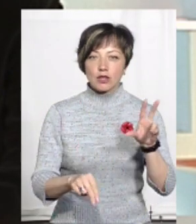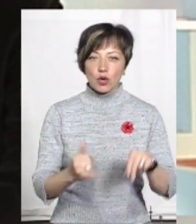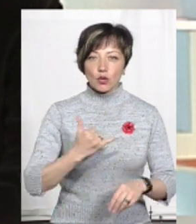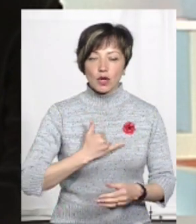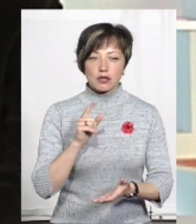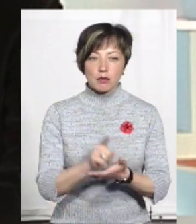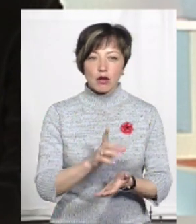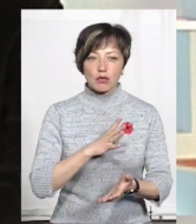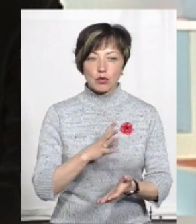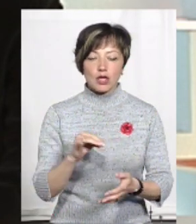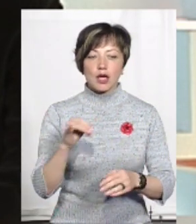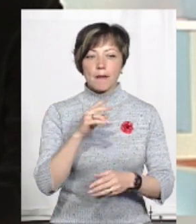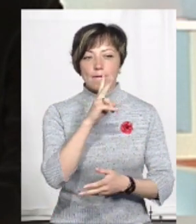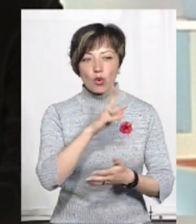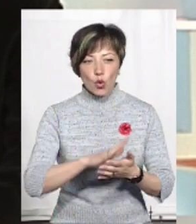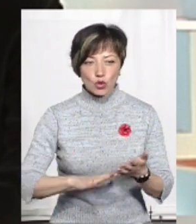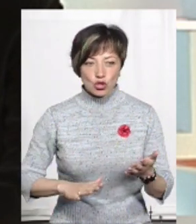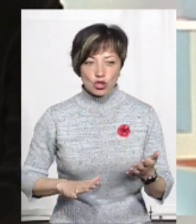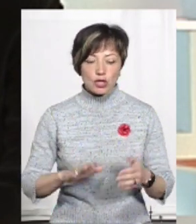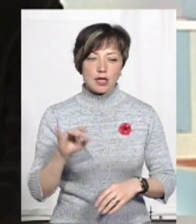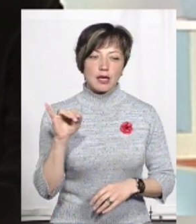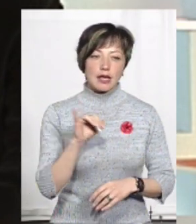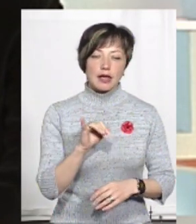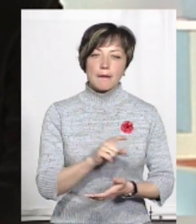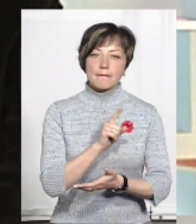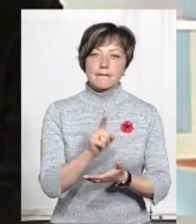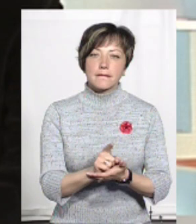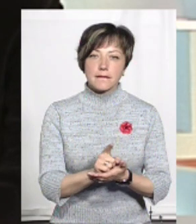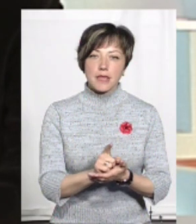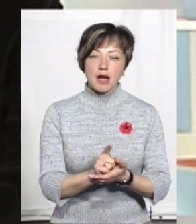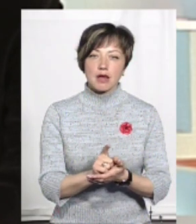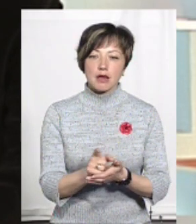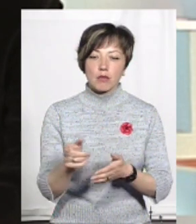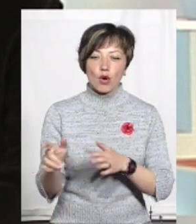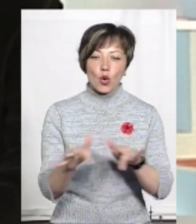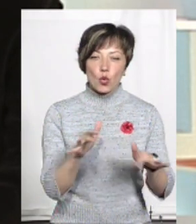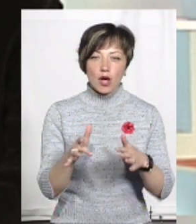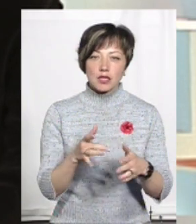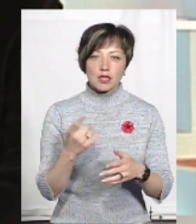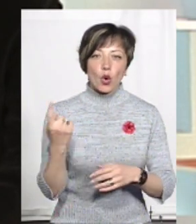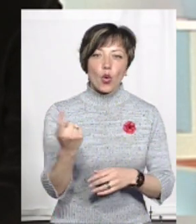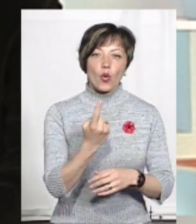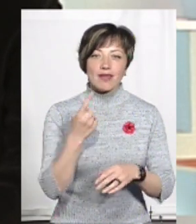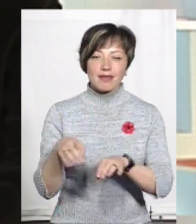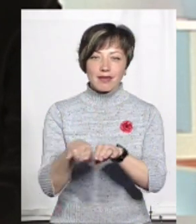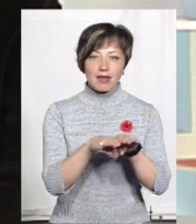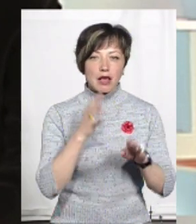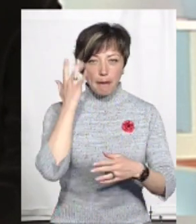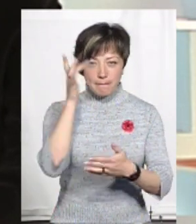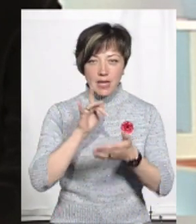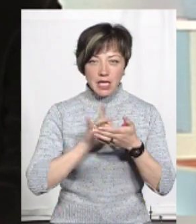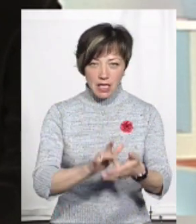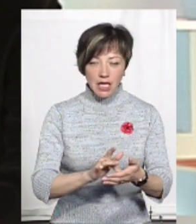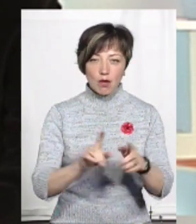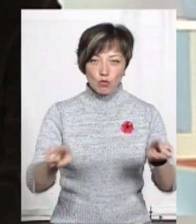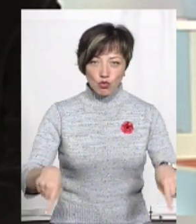має бути і прощення, і ми маємо йти до однієї мети, і безумовно